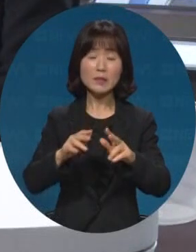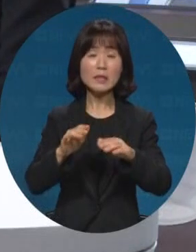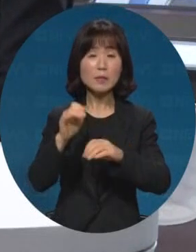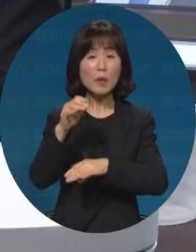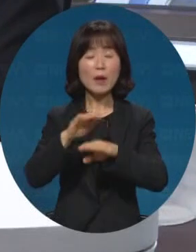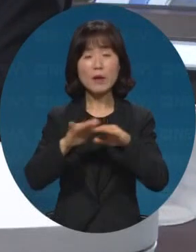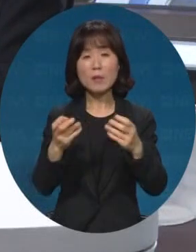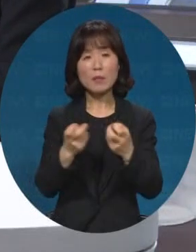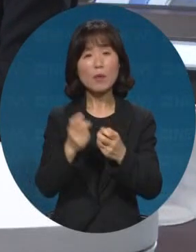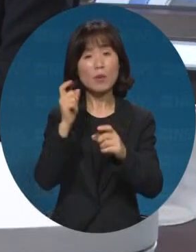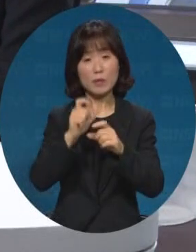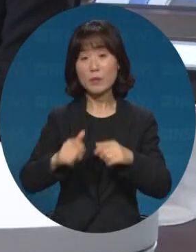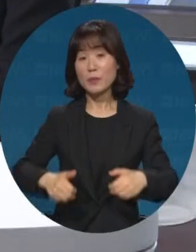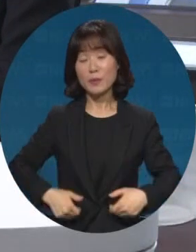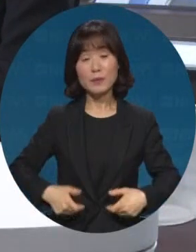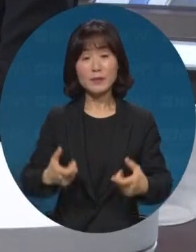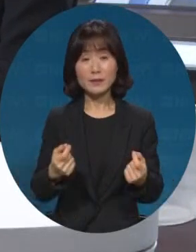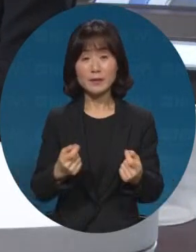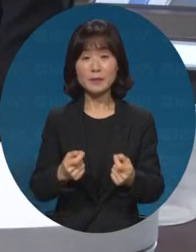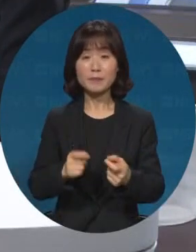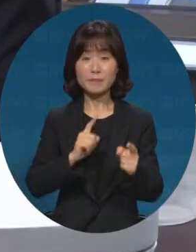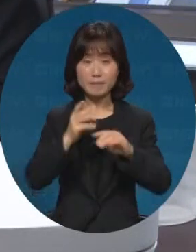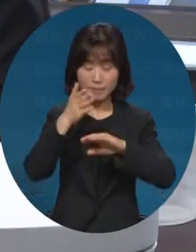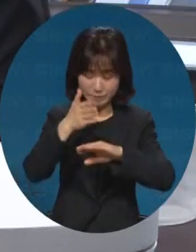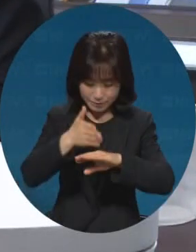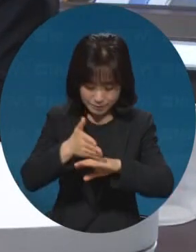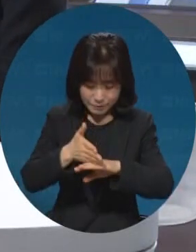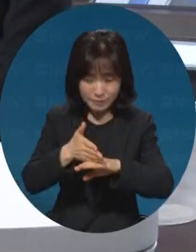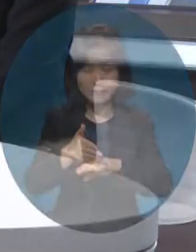봐야겠다는 생각이 듭니다 오늘 말씀 잘 들었습니다